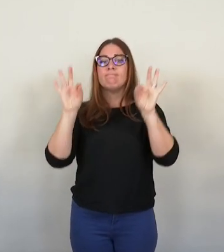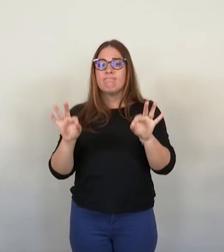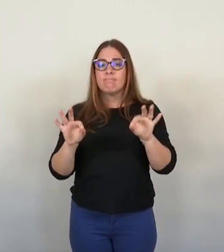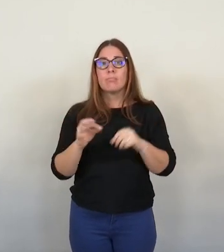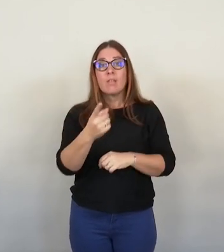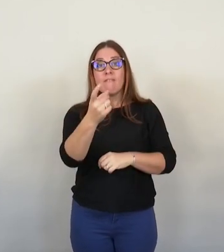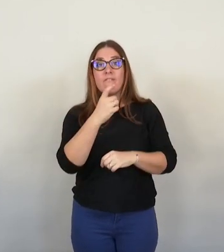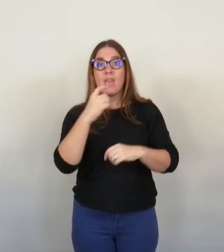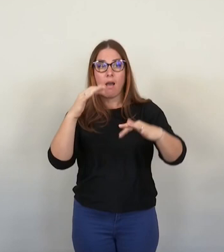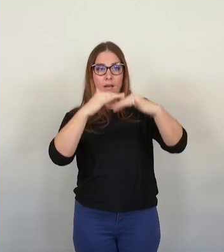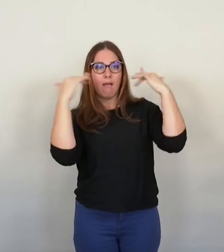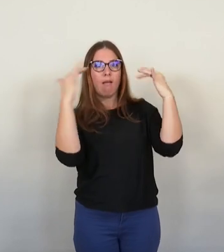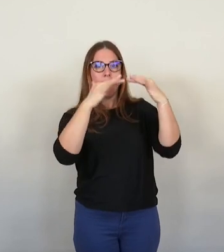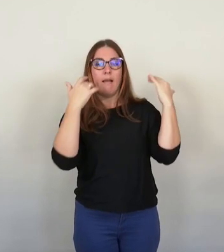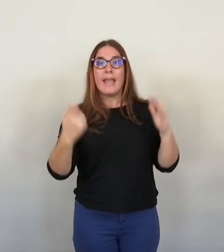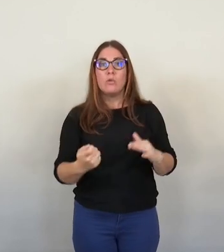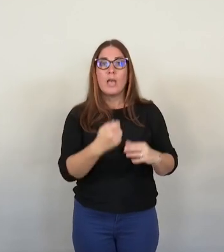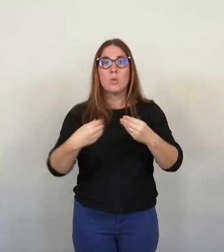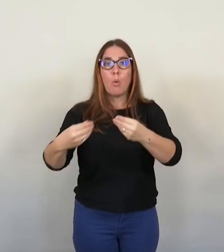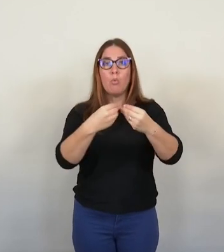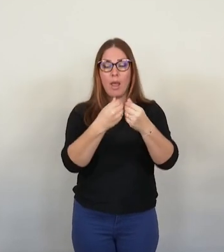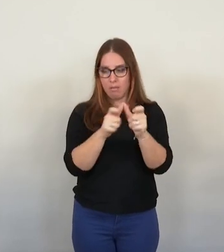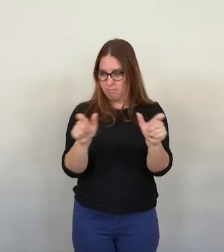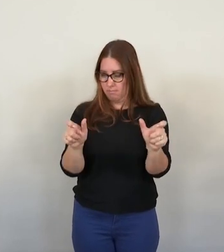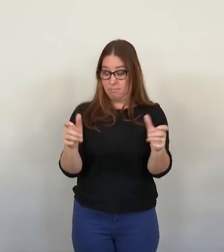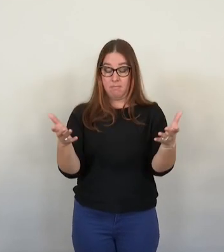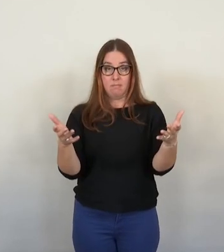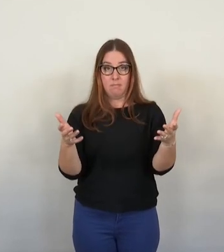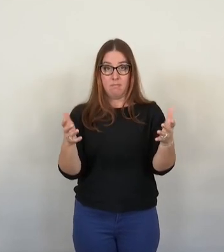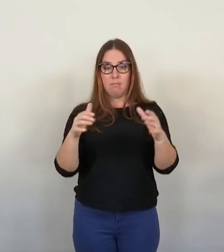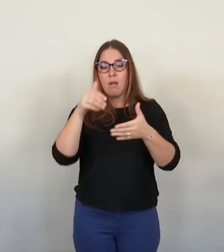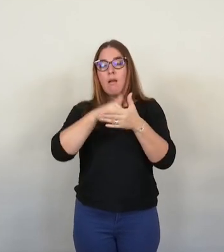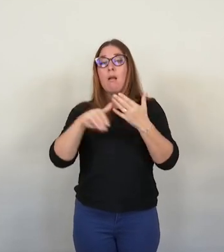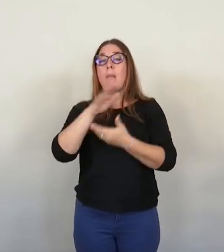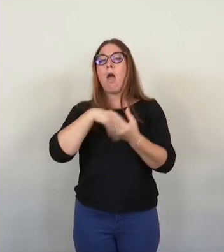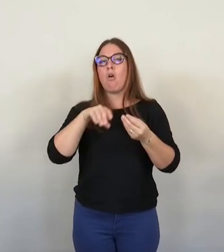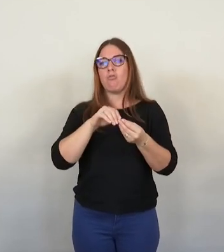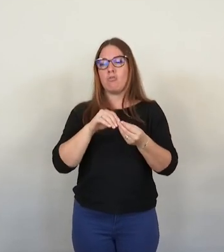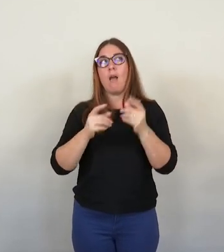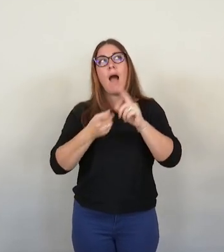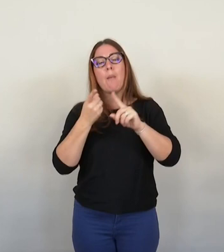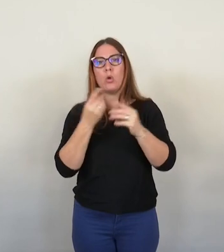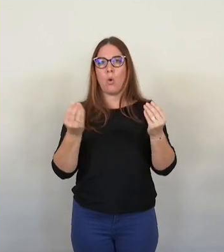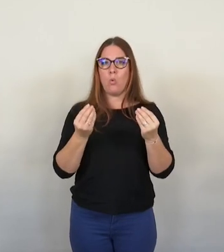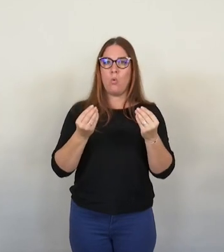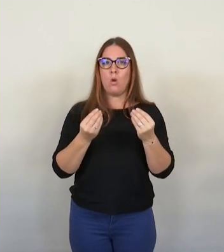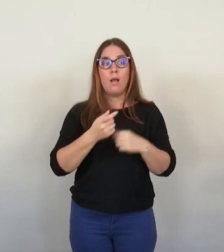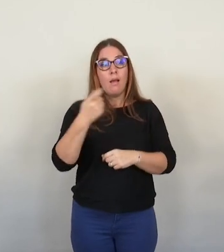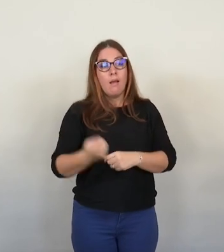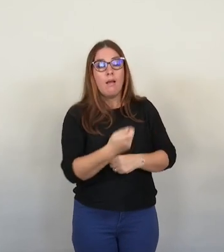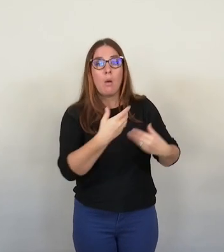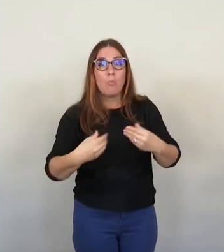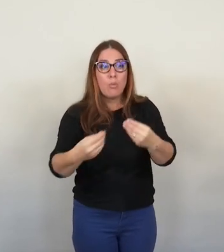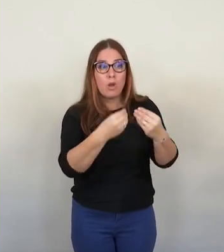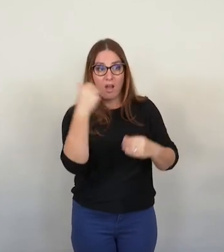l'éducation populaire alors là vous dites tout vous en oubliez l'essentiel éducation populaire cherche à ce que